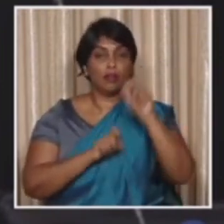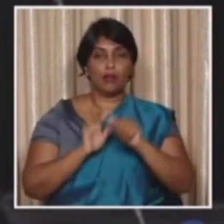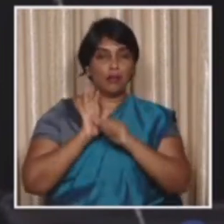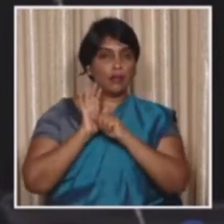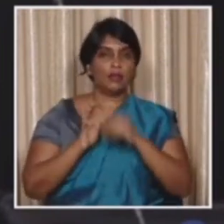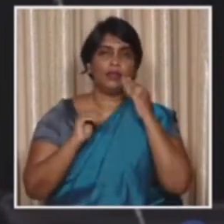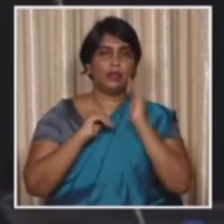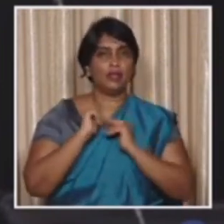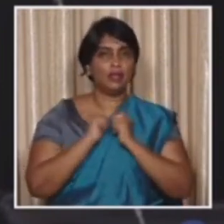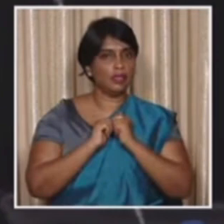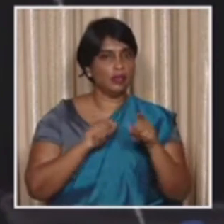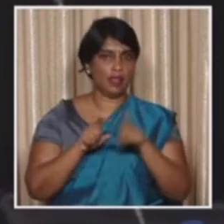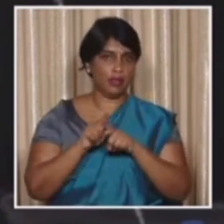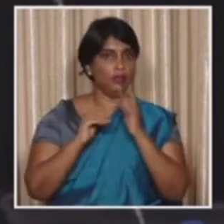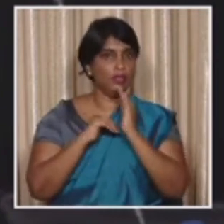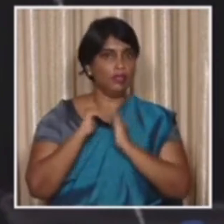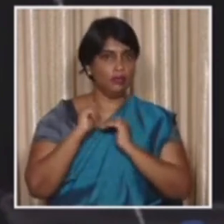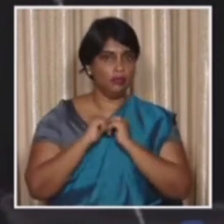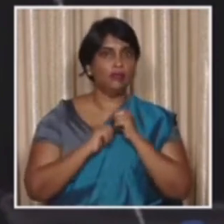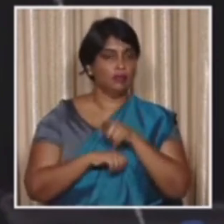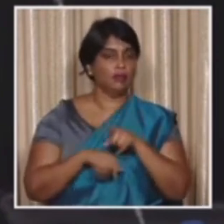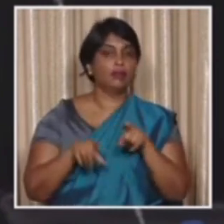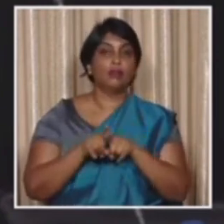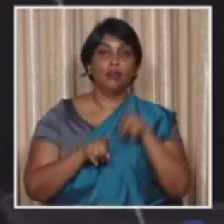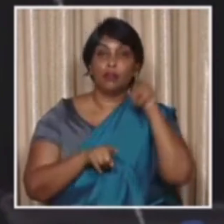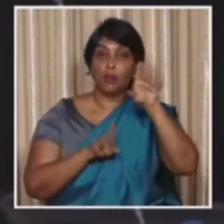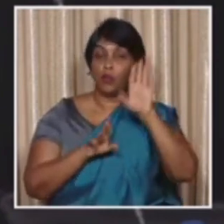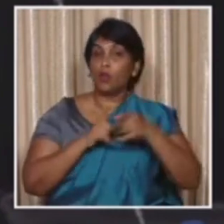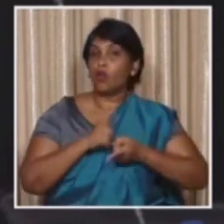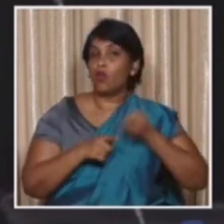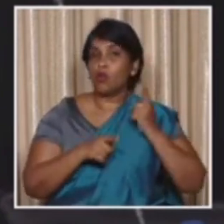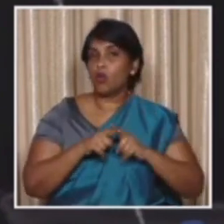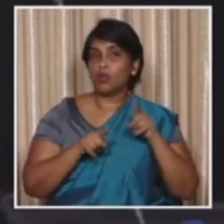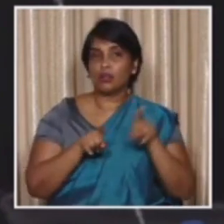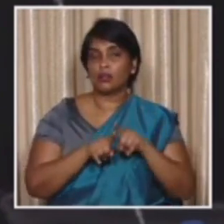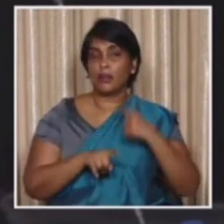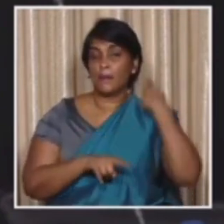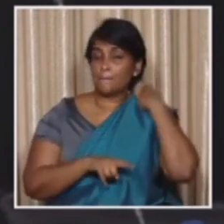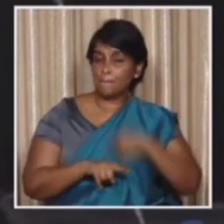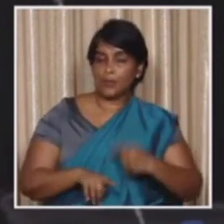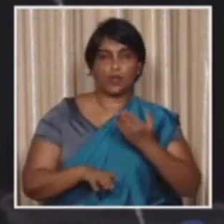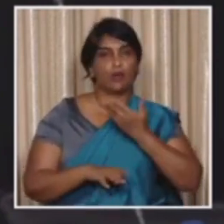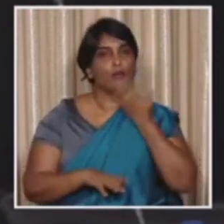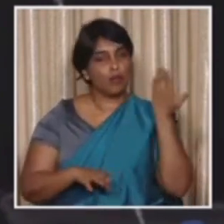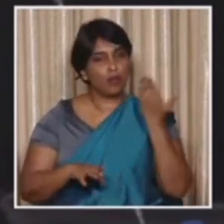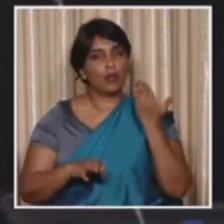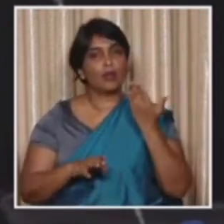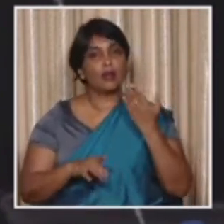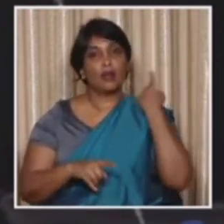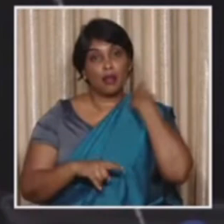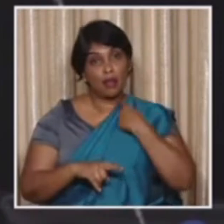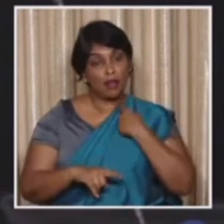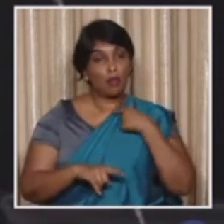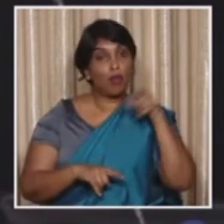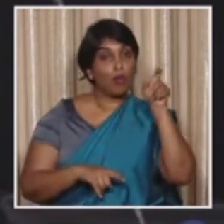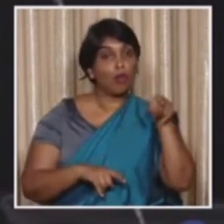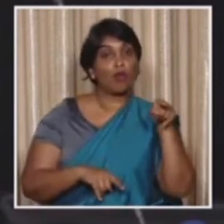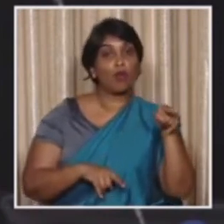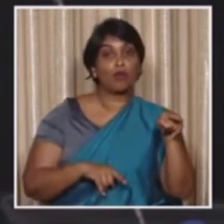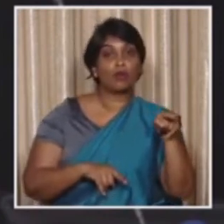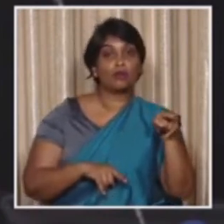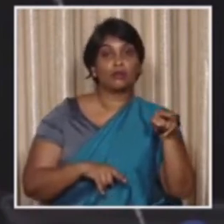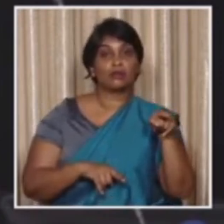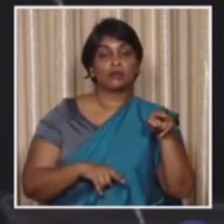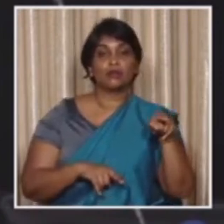ඕන. දැන් ඔබතුමාම ගත්ත උදාහරණයක් ගත්තොත් මේකෙන් බෙල්ල කපන්නත් පුළුවන් නම් Bella kapan kawu do kile tira ne bene